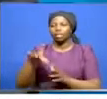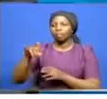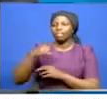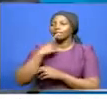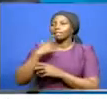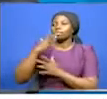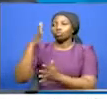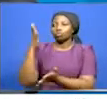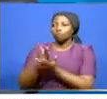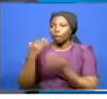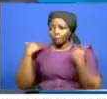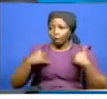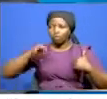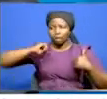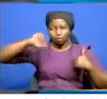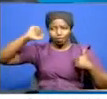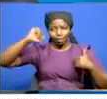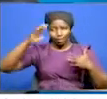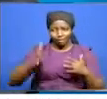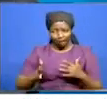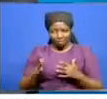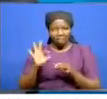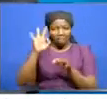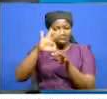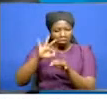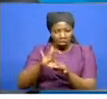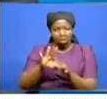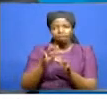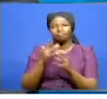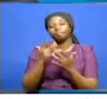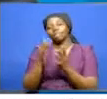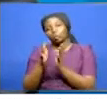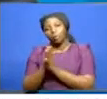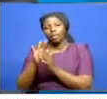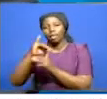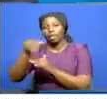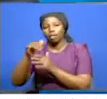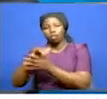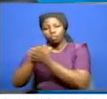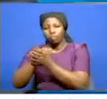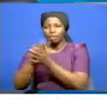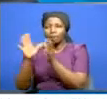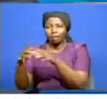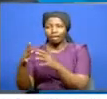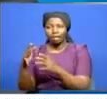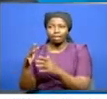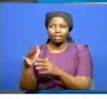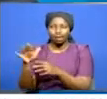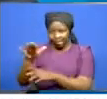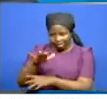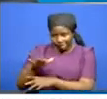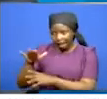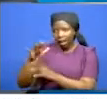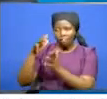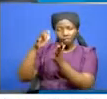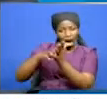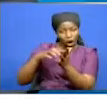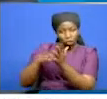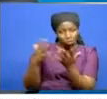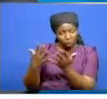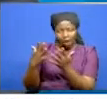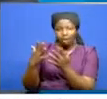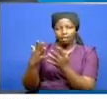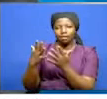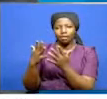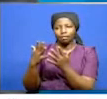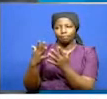mwanasiasa, nilichaguliwa na chama cha Jubilee. Na hiyo ni eneo la Ukambani ambao Kalonzo mpaka sahii hako na ushawishi mkubwa.